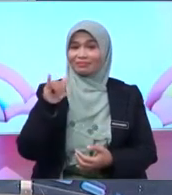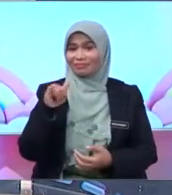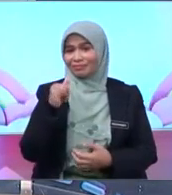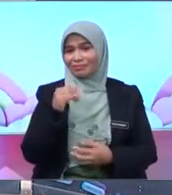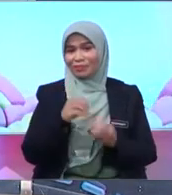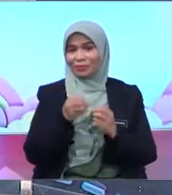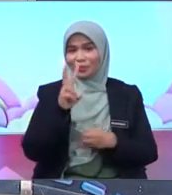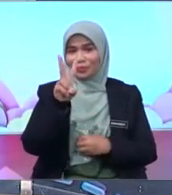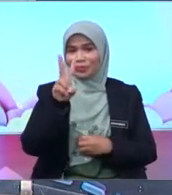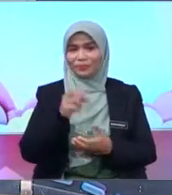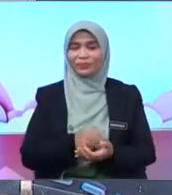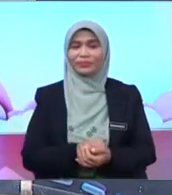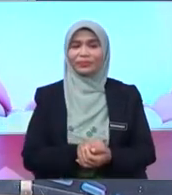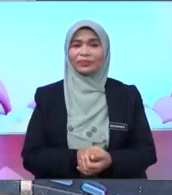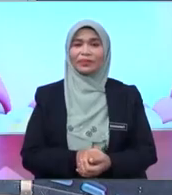deh